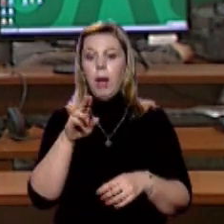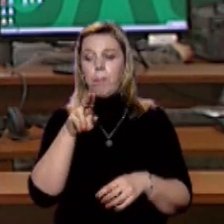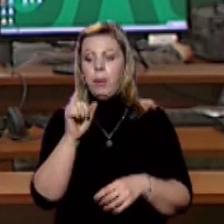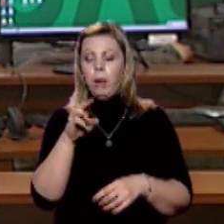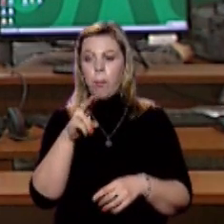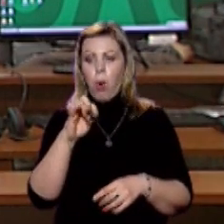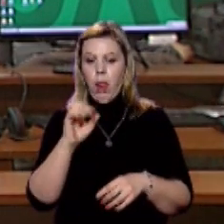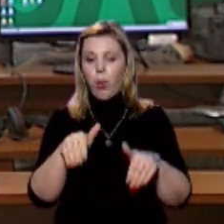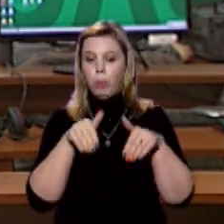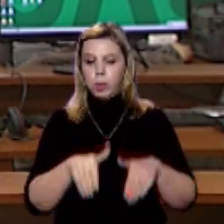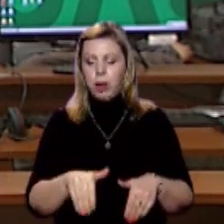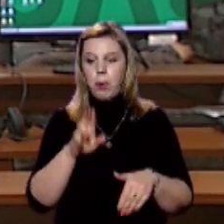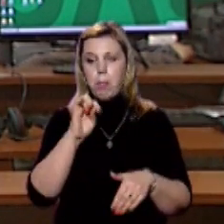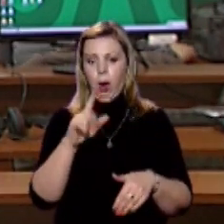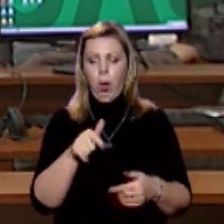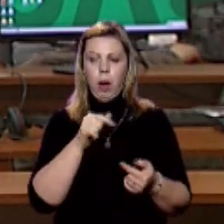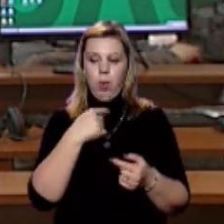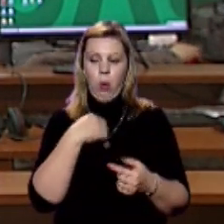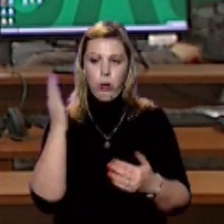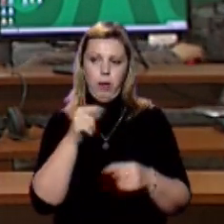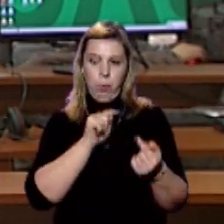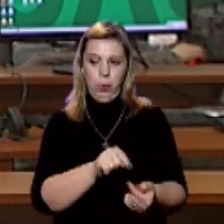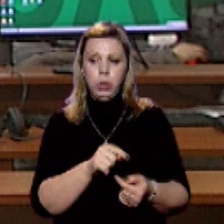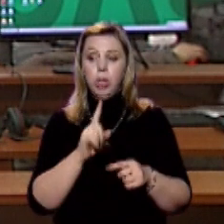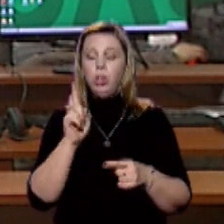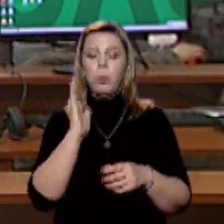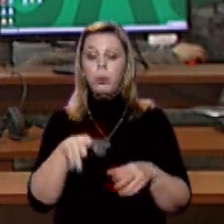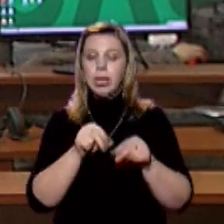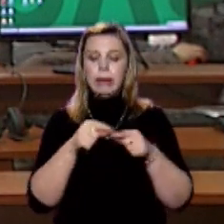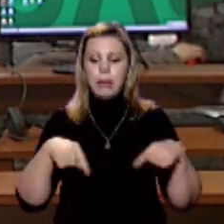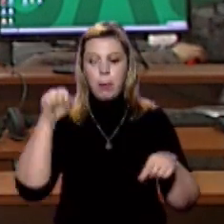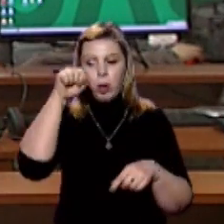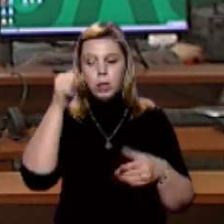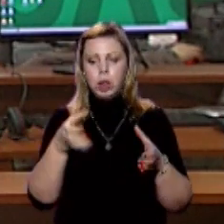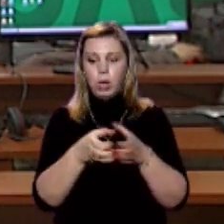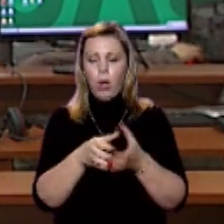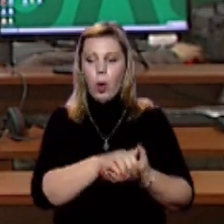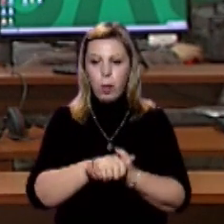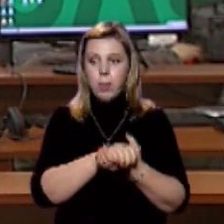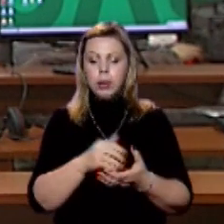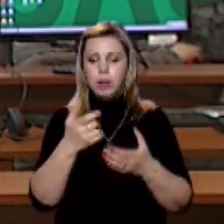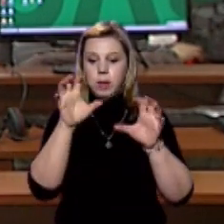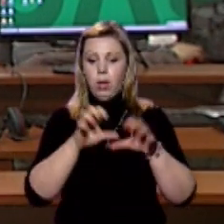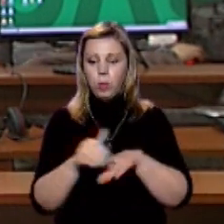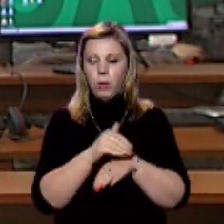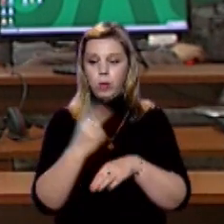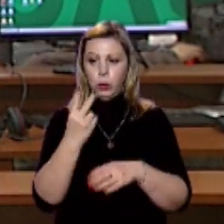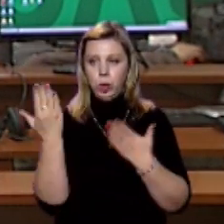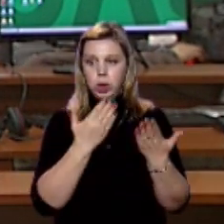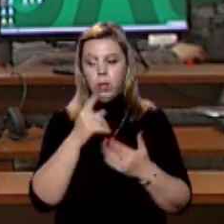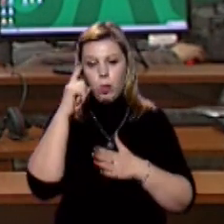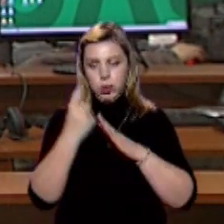Владислав Поляк утримався, Віктор Балога проголосував проти. Що буде з землями Баранинської громади, якщо закон ухвалять у другому